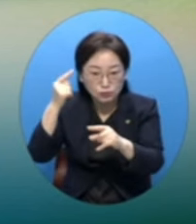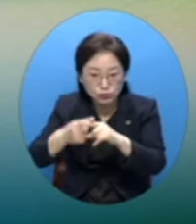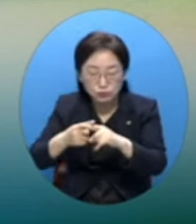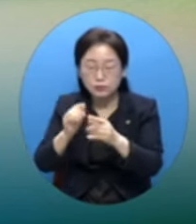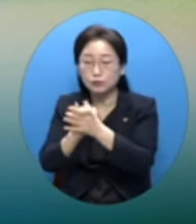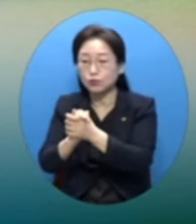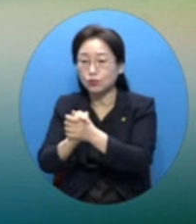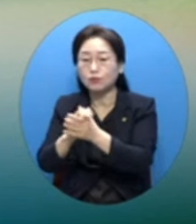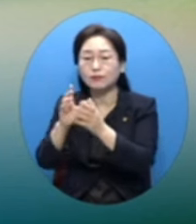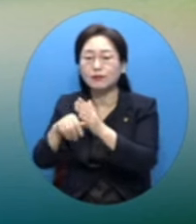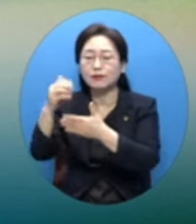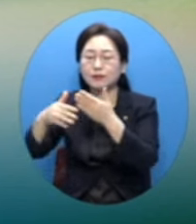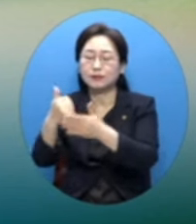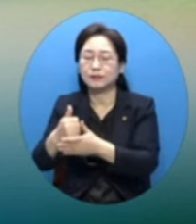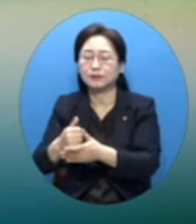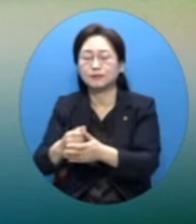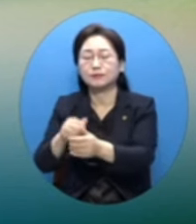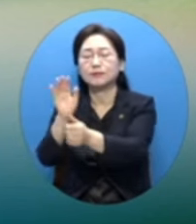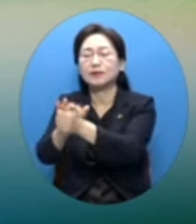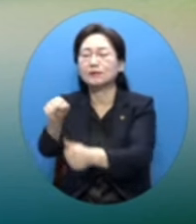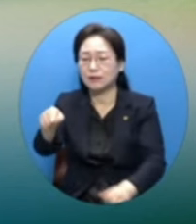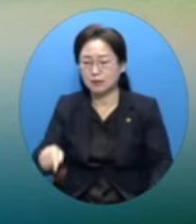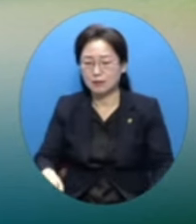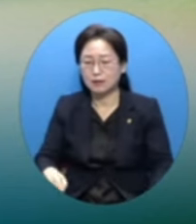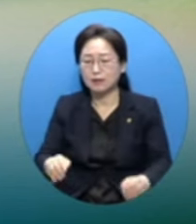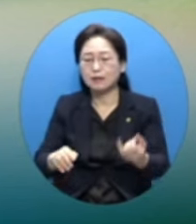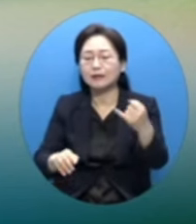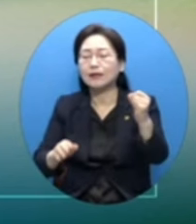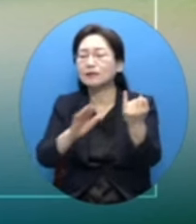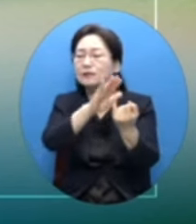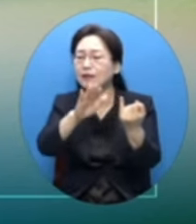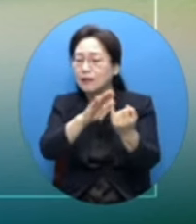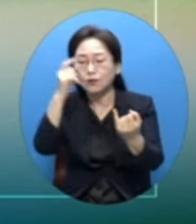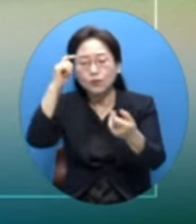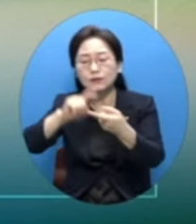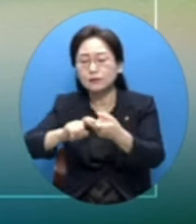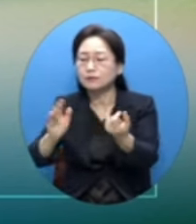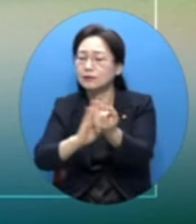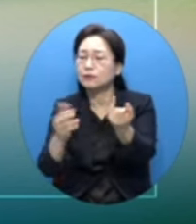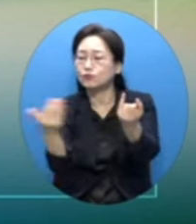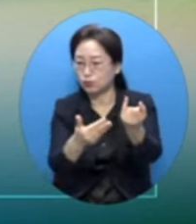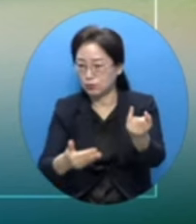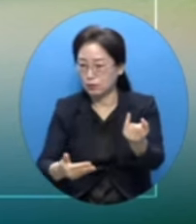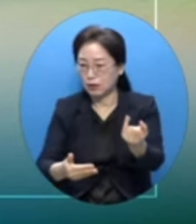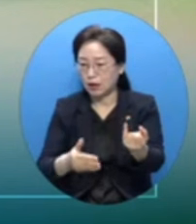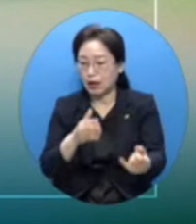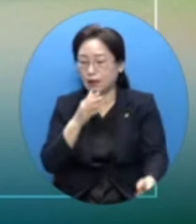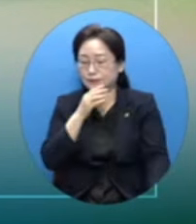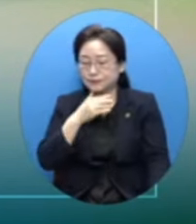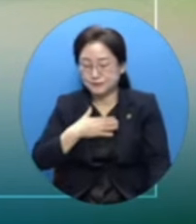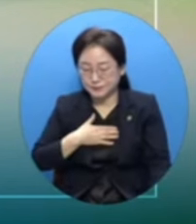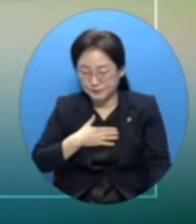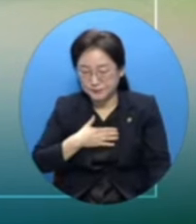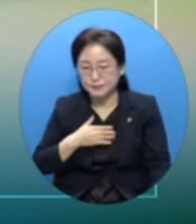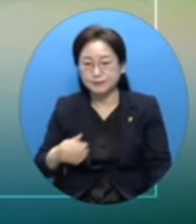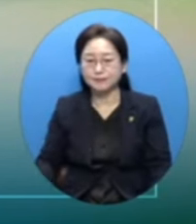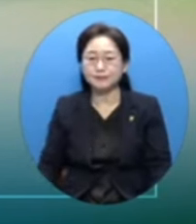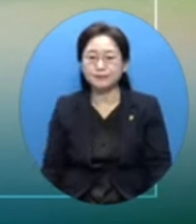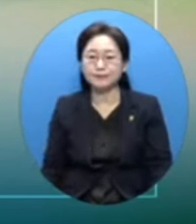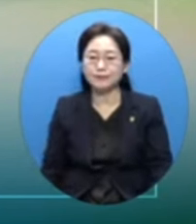하나님께서 사랑과 관심 속에서 에이미를 대하라 주님의 음성이 들려왔습니다. 그래서